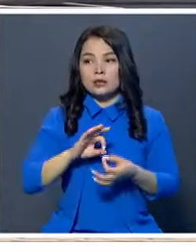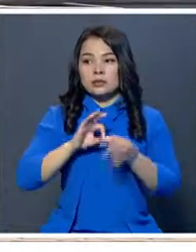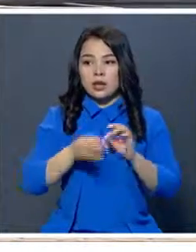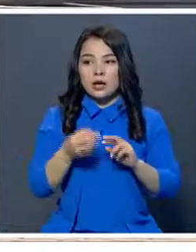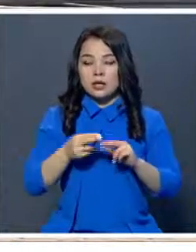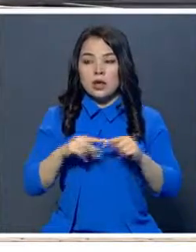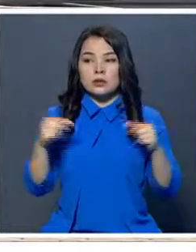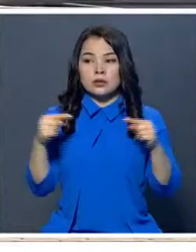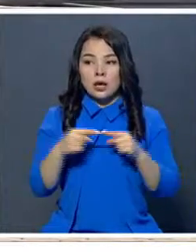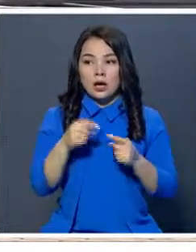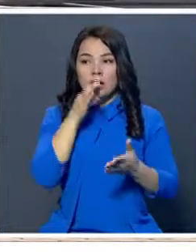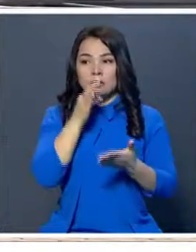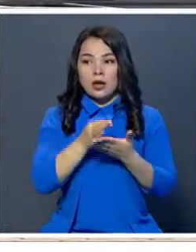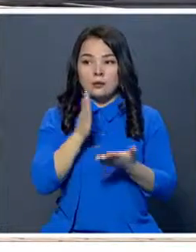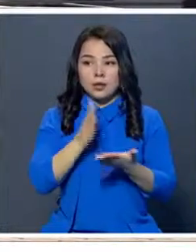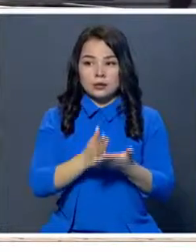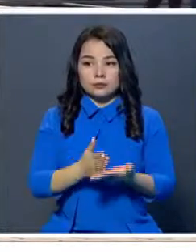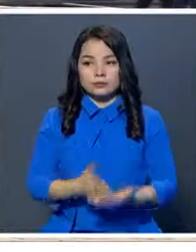дәл тапқаны деп бағалап отыр.